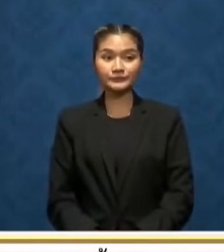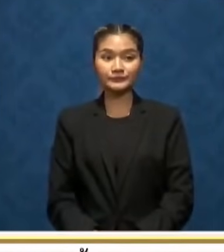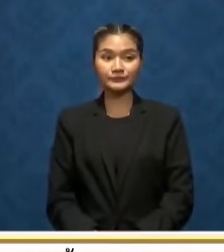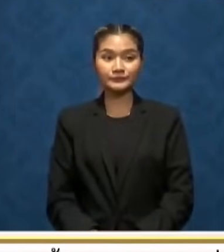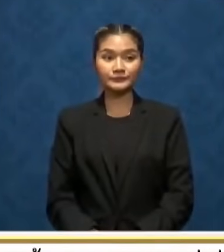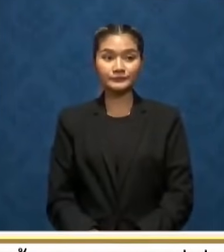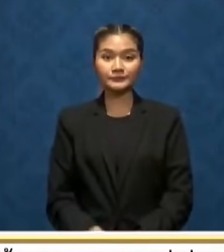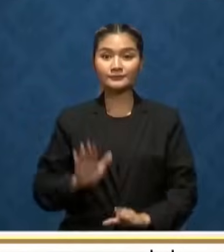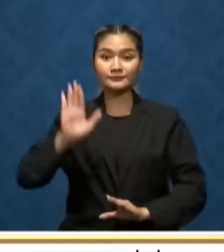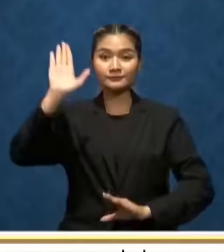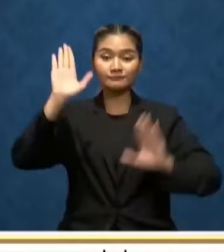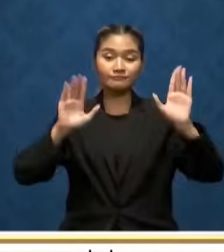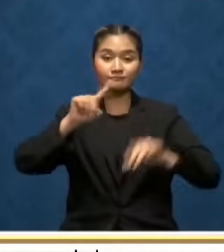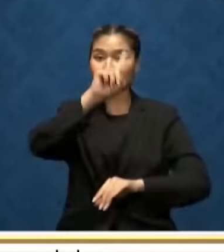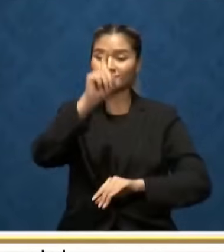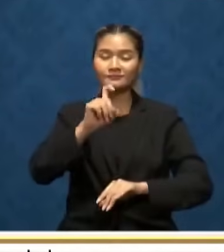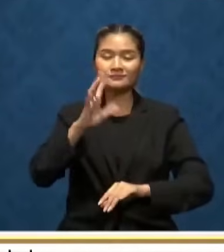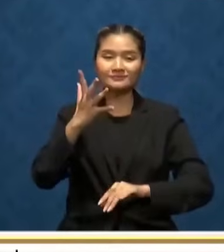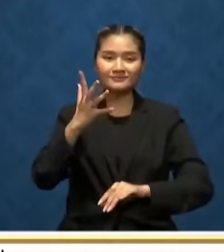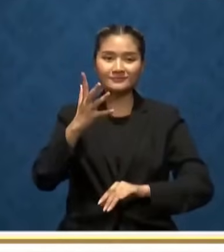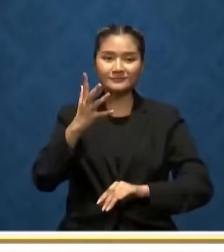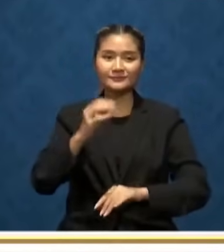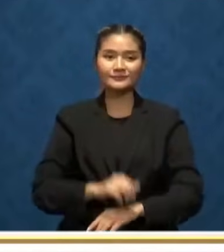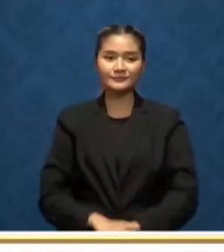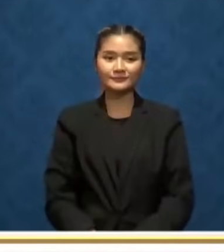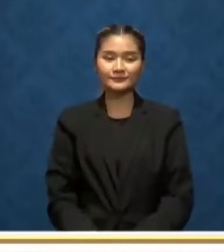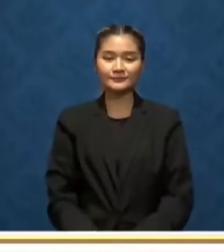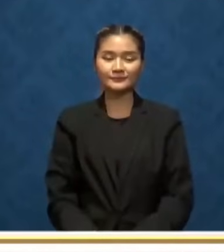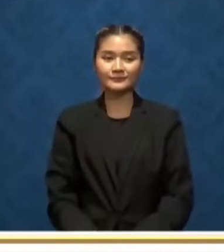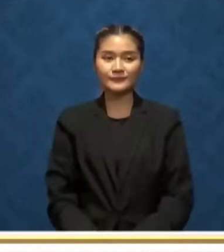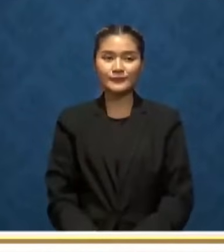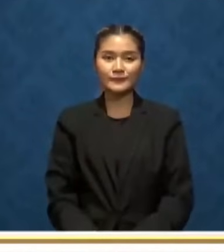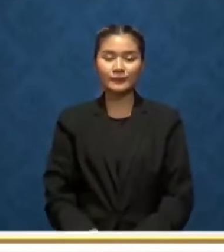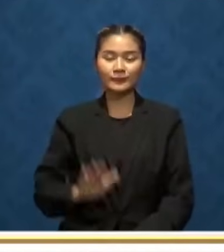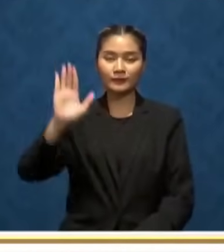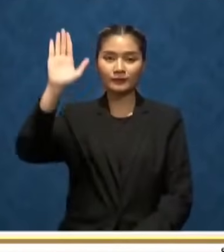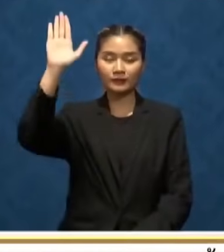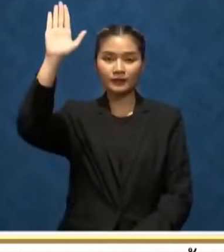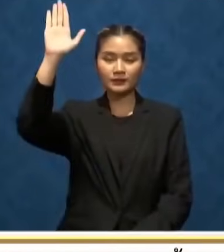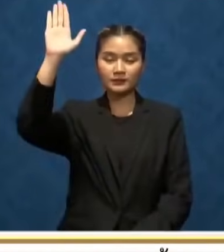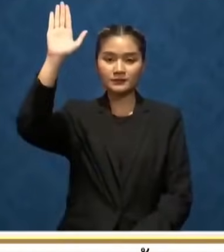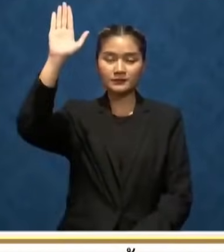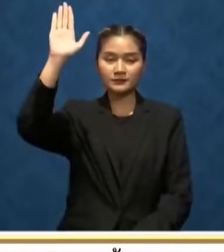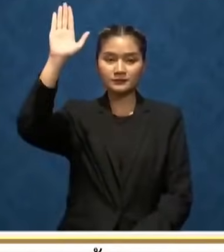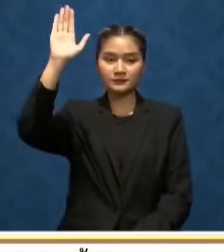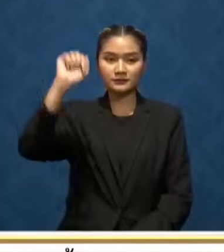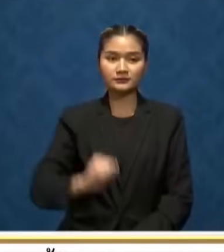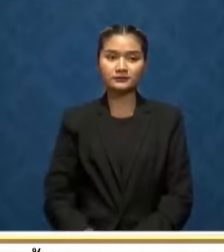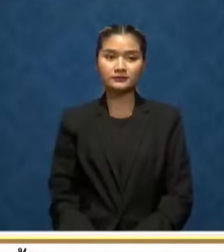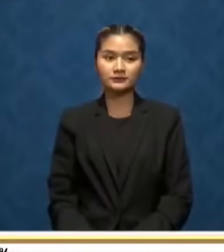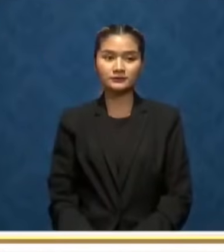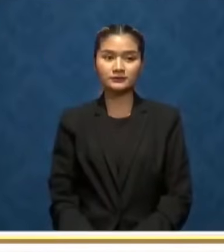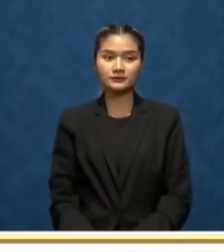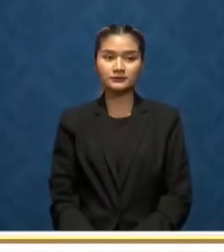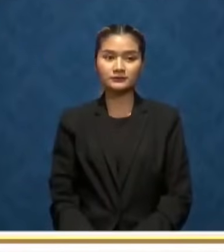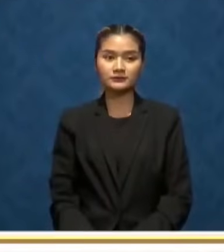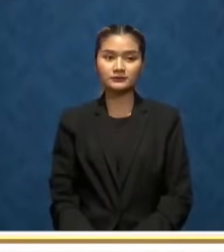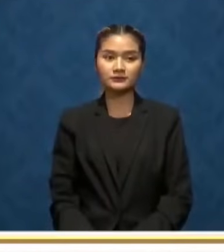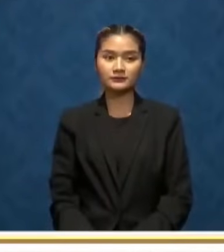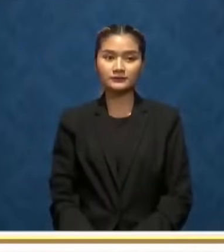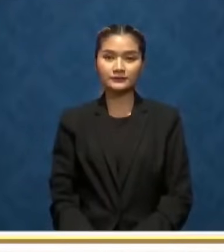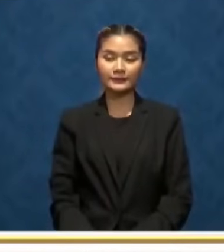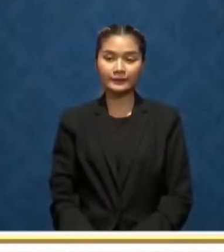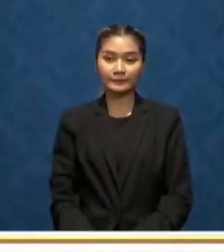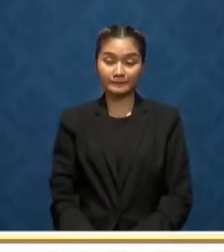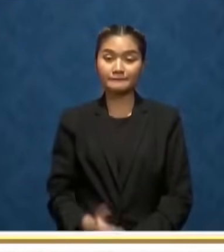ดติดใจสงสัยแล้วนะครับ ท่านประธานครับลืมท่านประธานครับ เชิญครับท่านบอกชื่อเลยครับ ครับท่